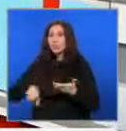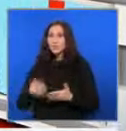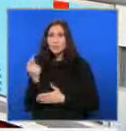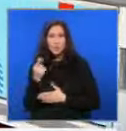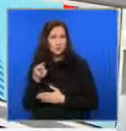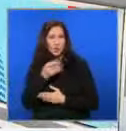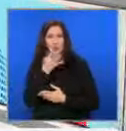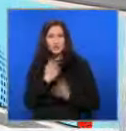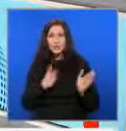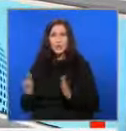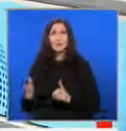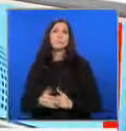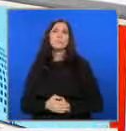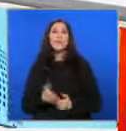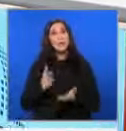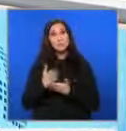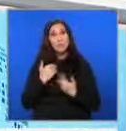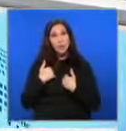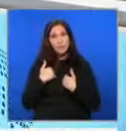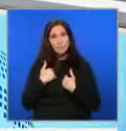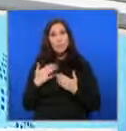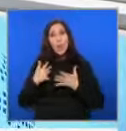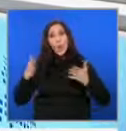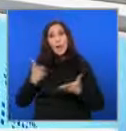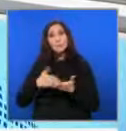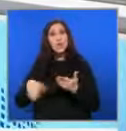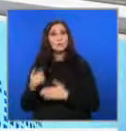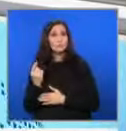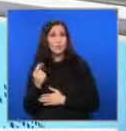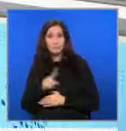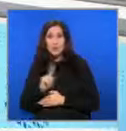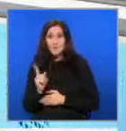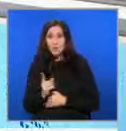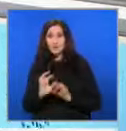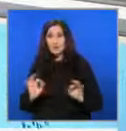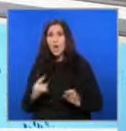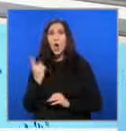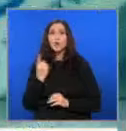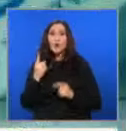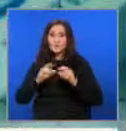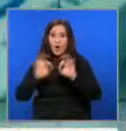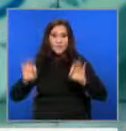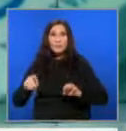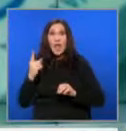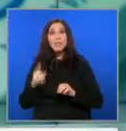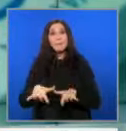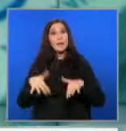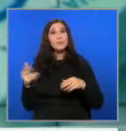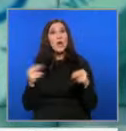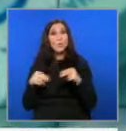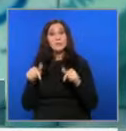на този случай? Според мен голяма част от детайлите не може да се изясни, особено в рамките на парламентарна комисия. Днес